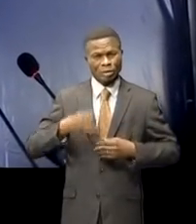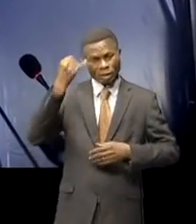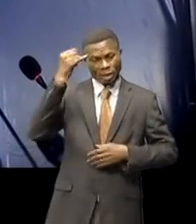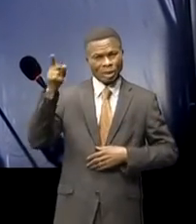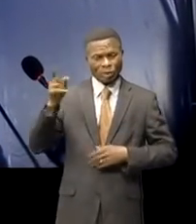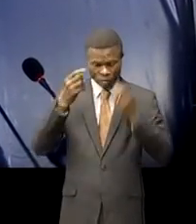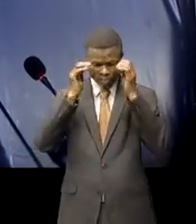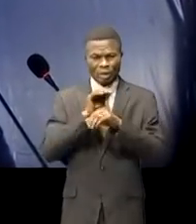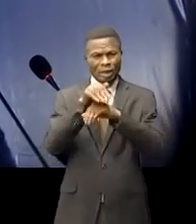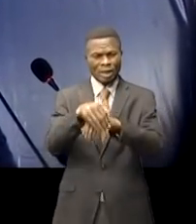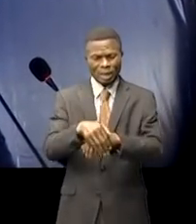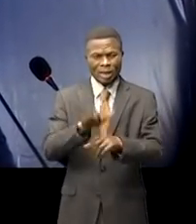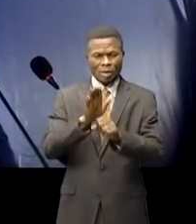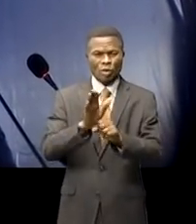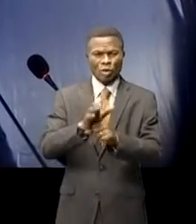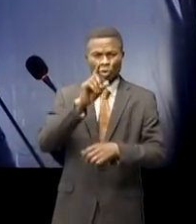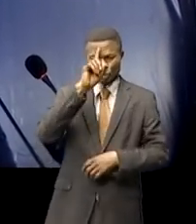engagement aussi intelligent